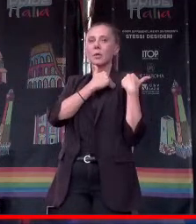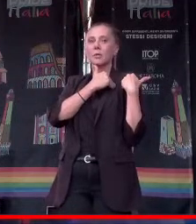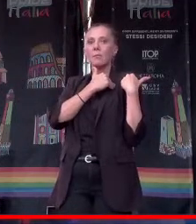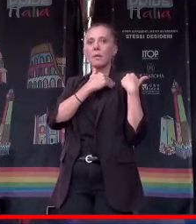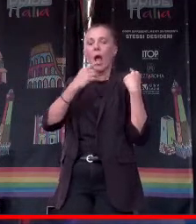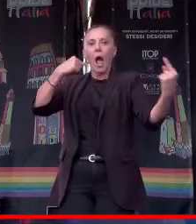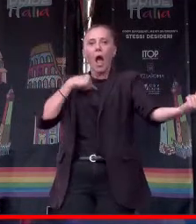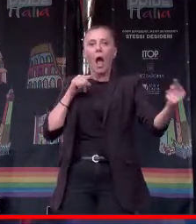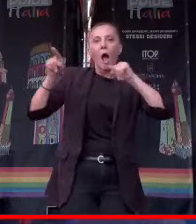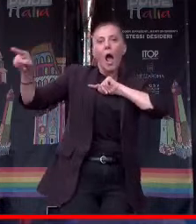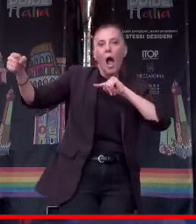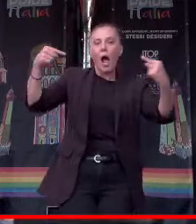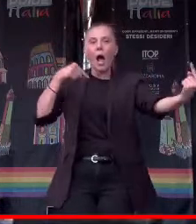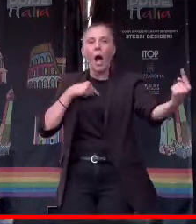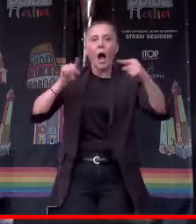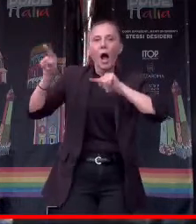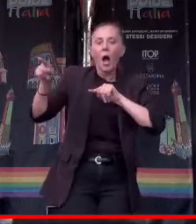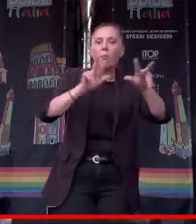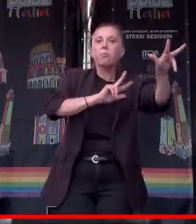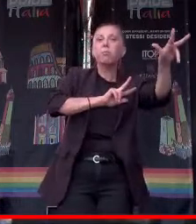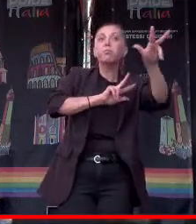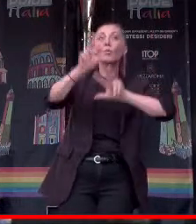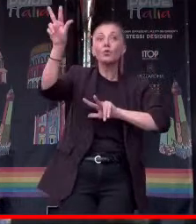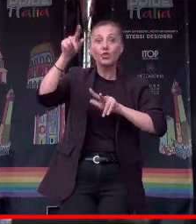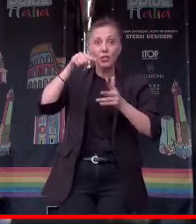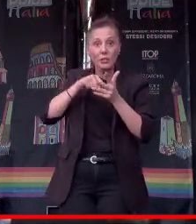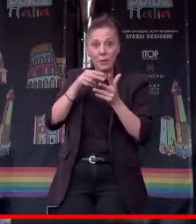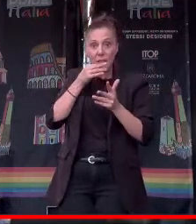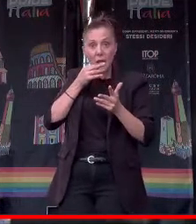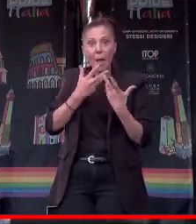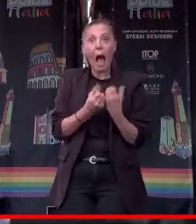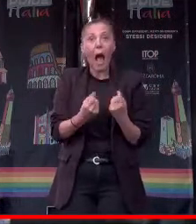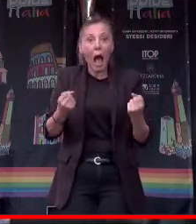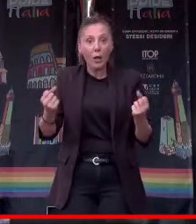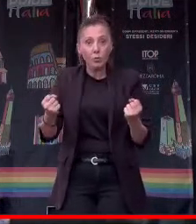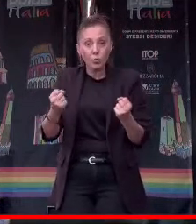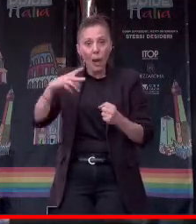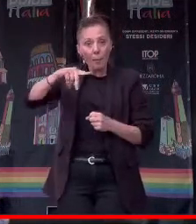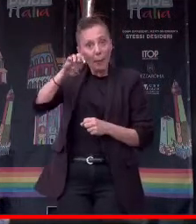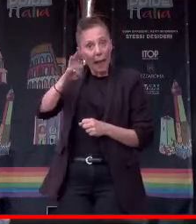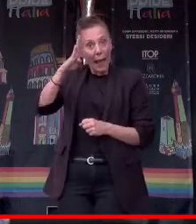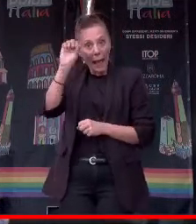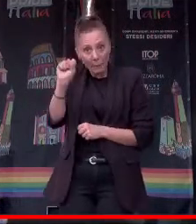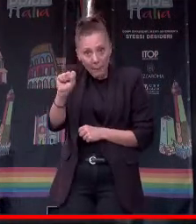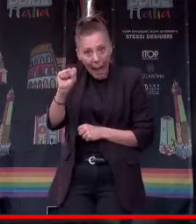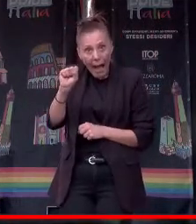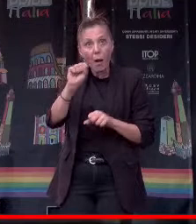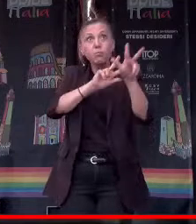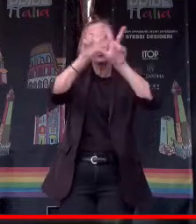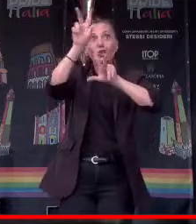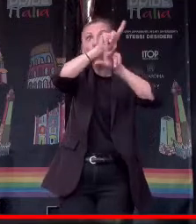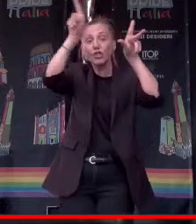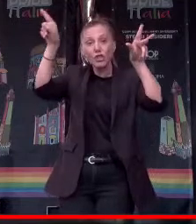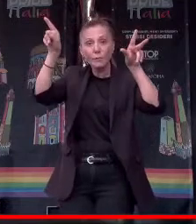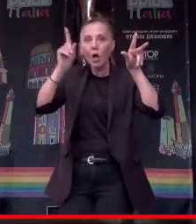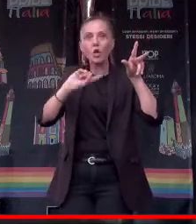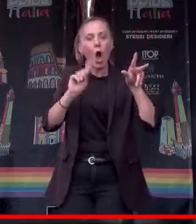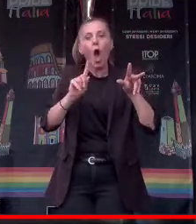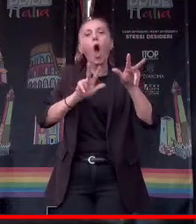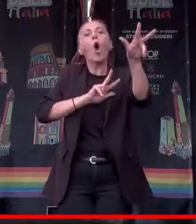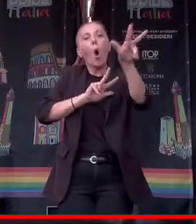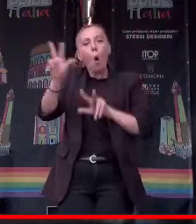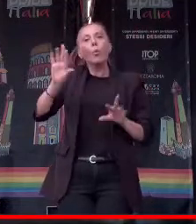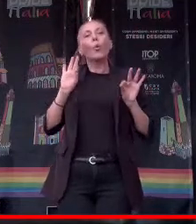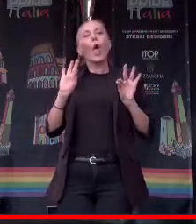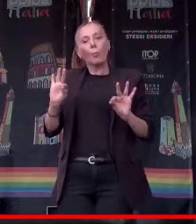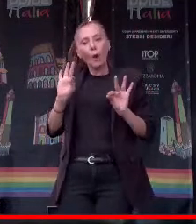ovvero il municipio non è quello che attua il PEBA, lo è il Comune, ma in realtà i soldi non vengono né dal Comune né